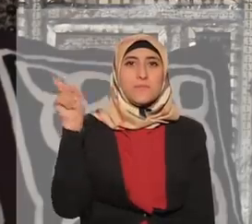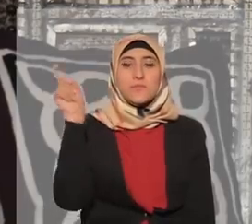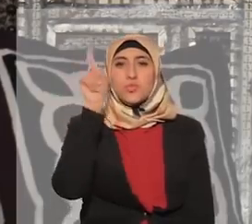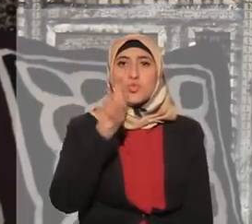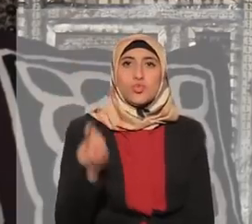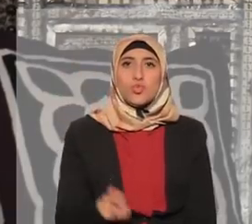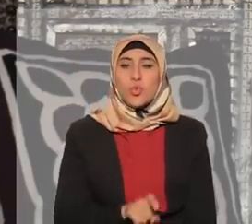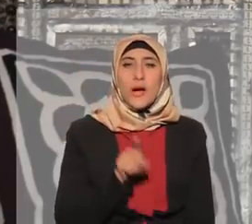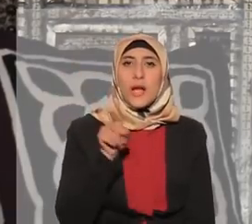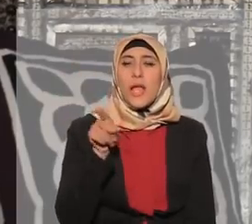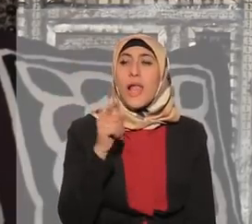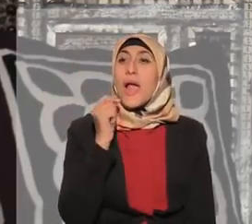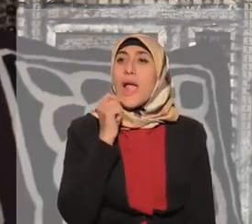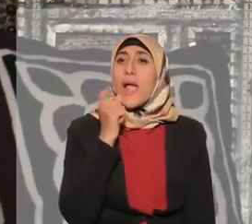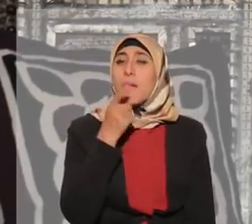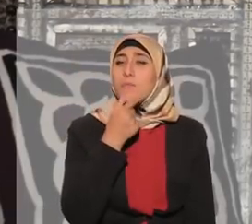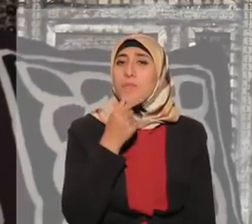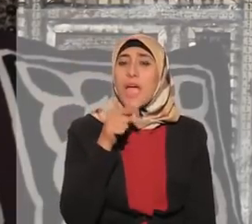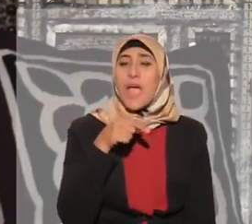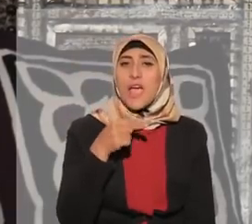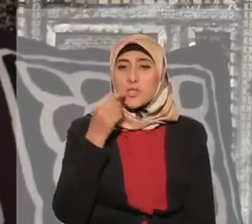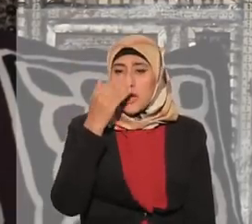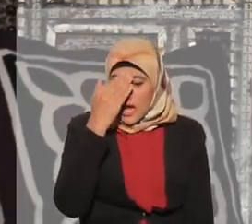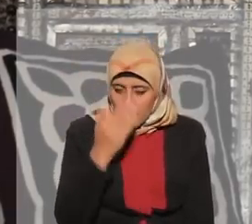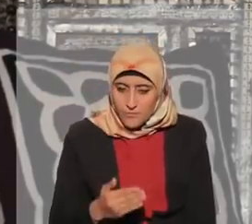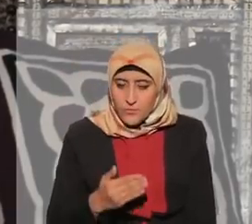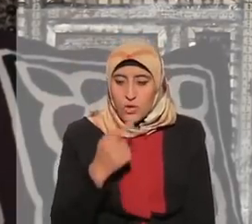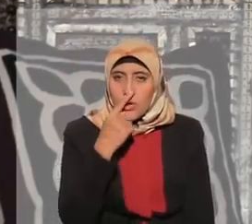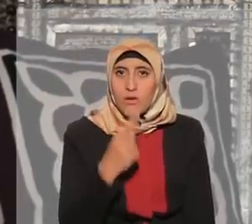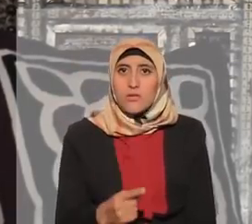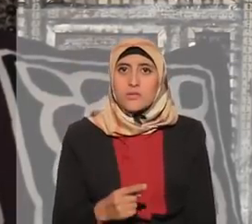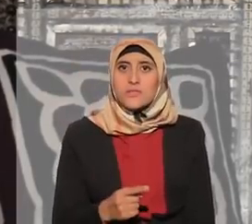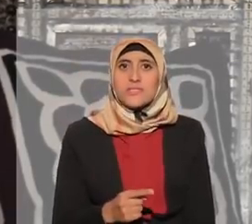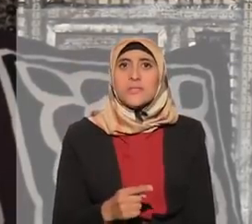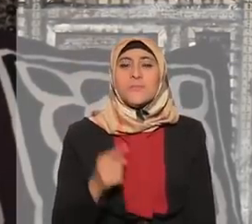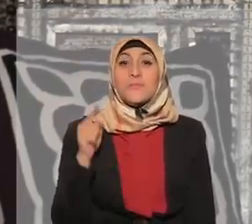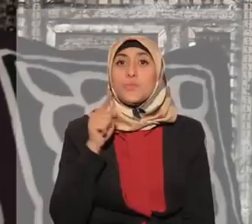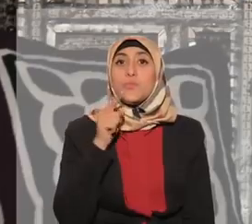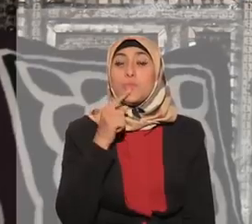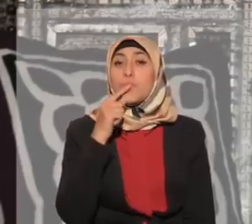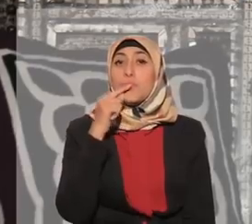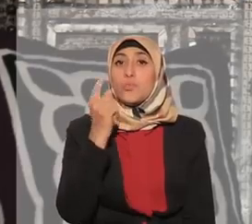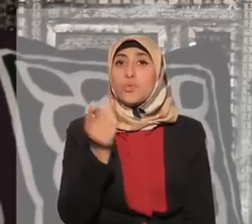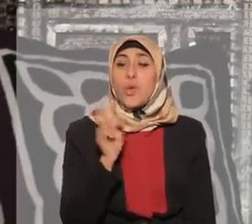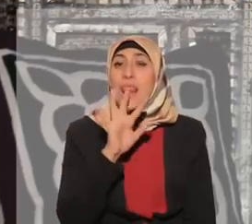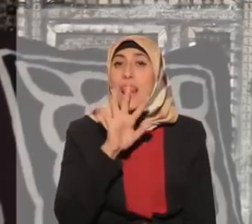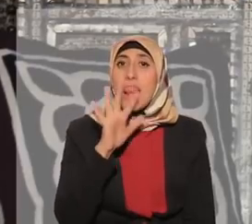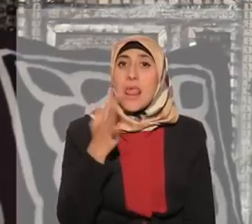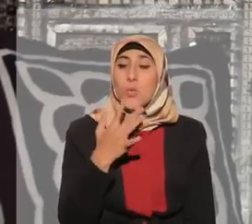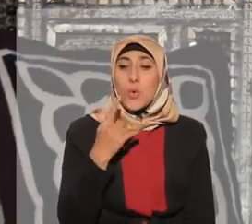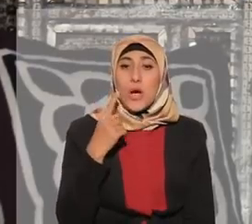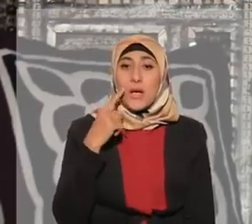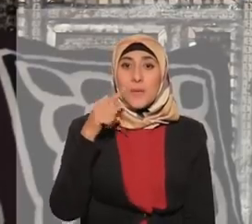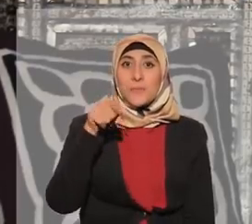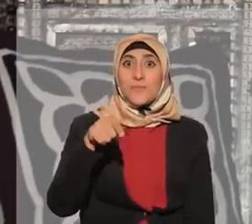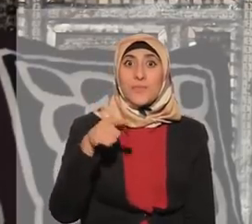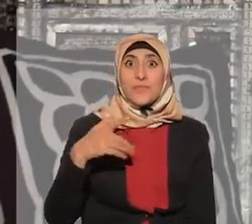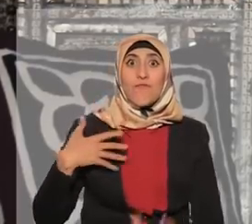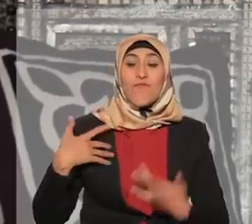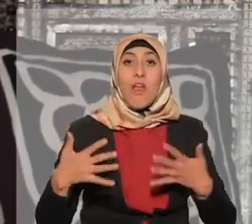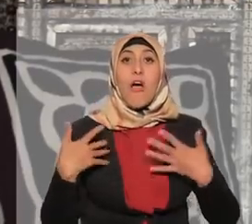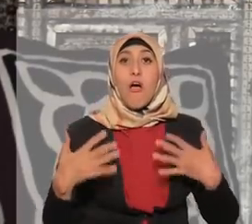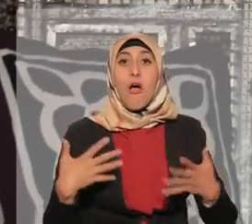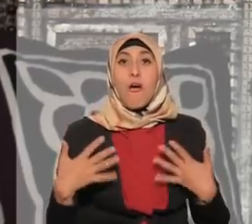سئلت متى يكون العبد راضيا؟ قال إذا سرته المصيبة كما